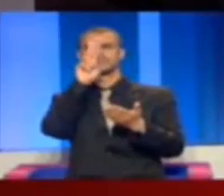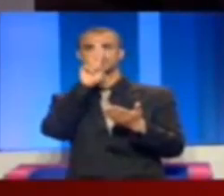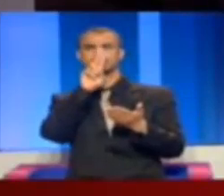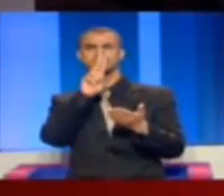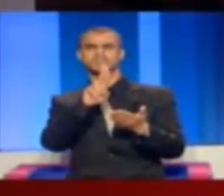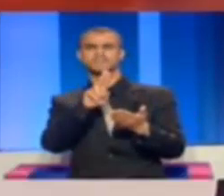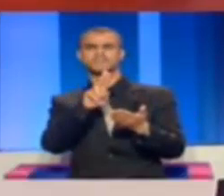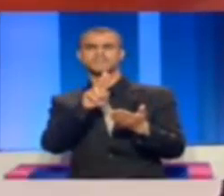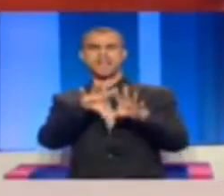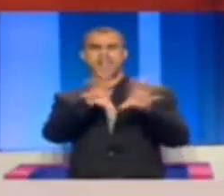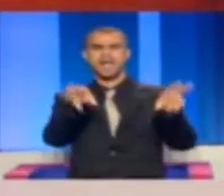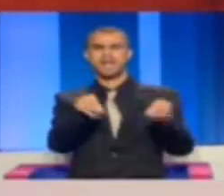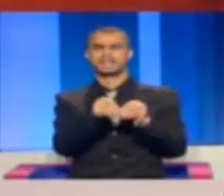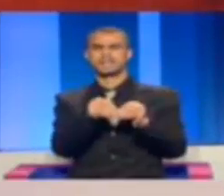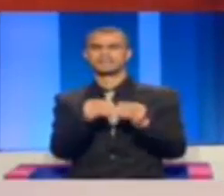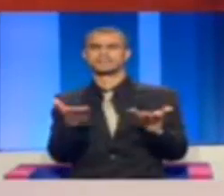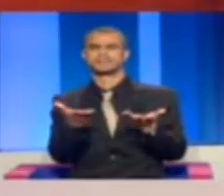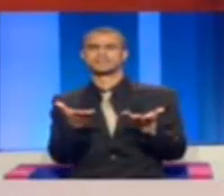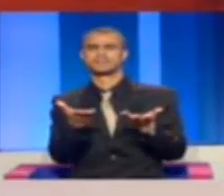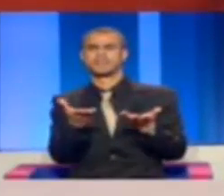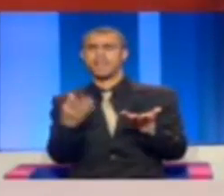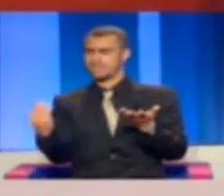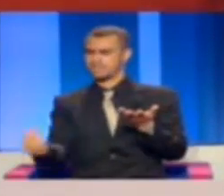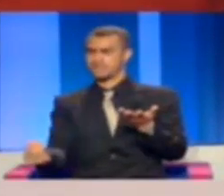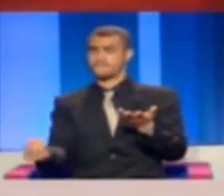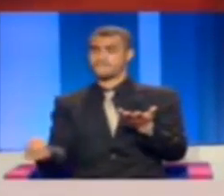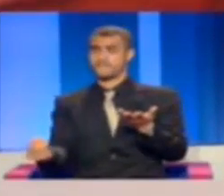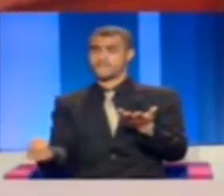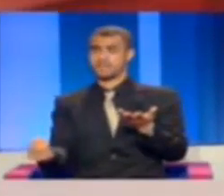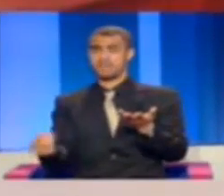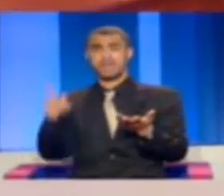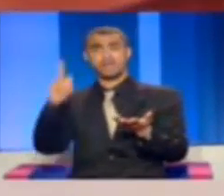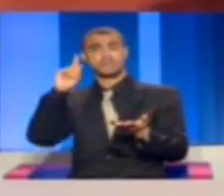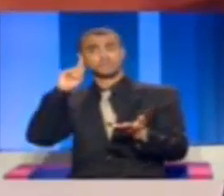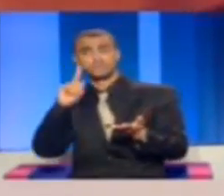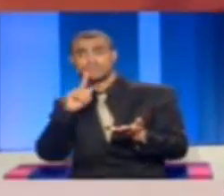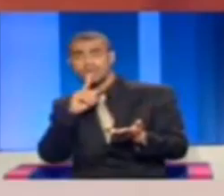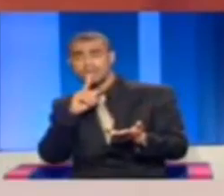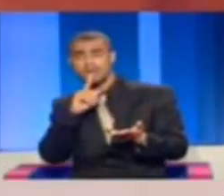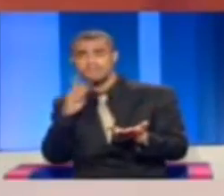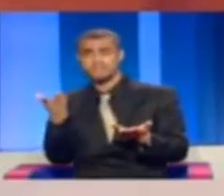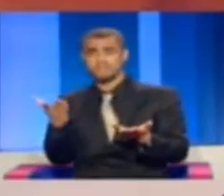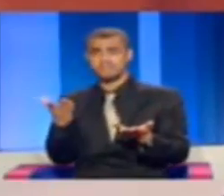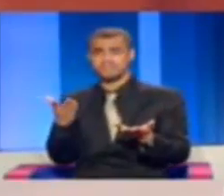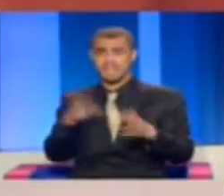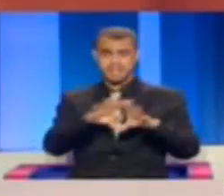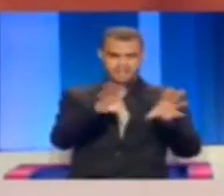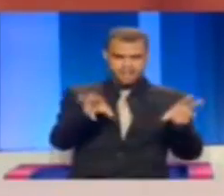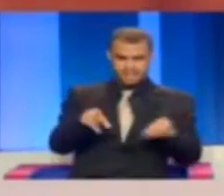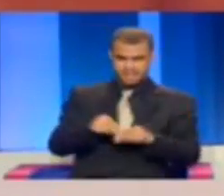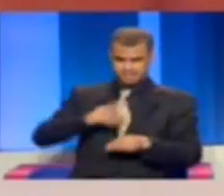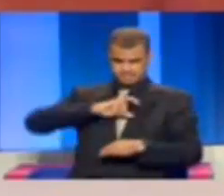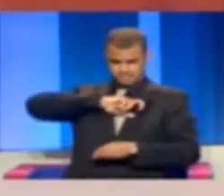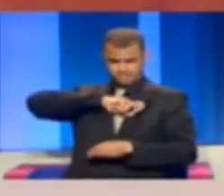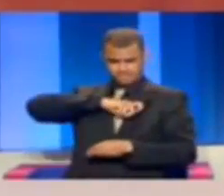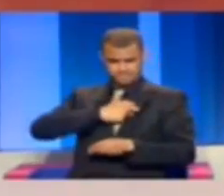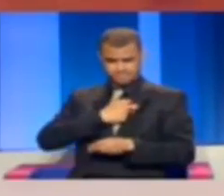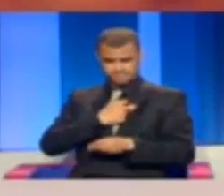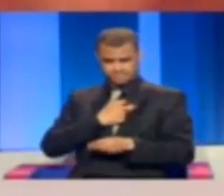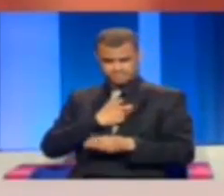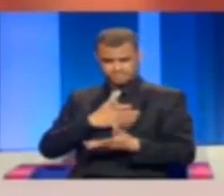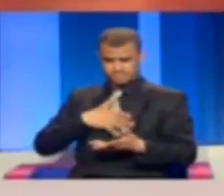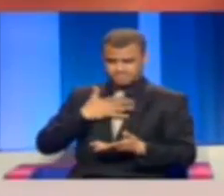الروبورتاج اللي تبعناه، يعني بالنسبه للعائلات ان يكون طفل قدر عليه الصمم، شنو تيعني